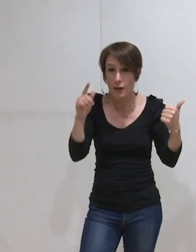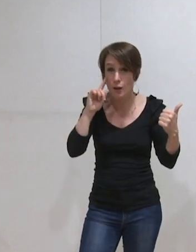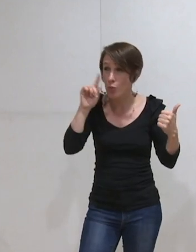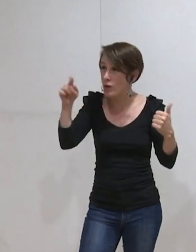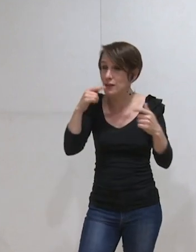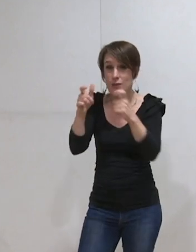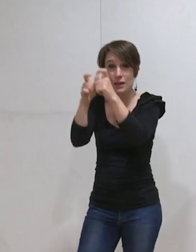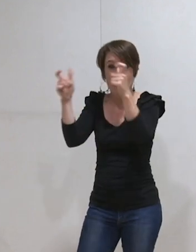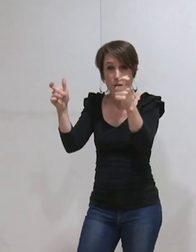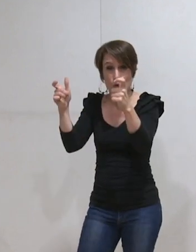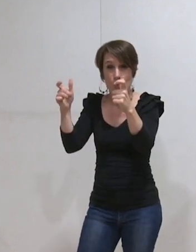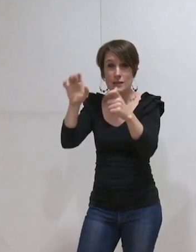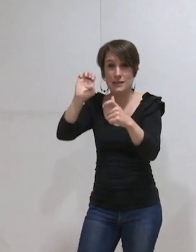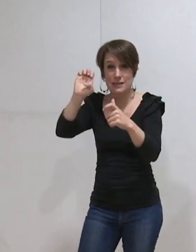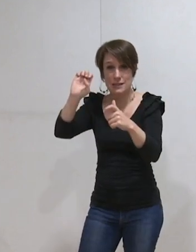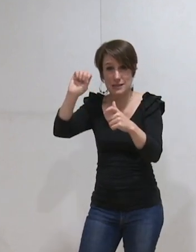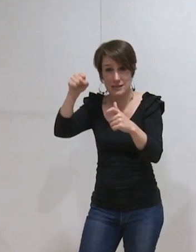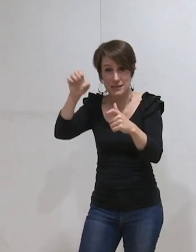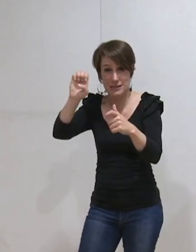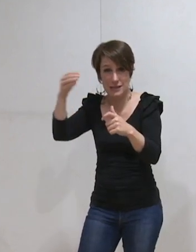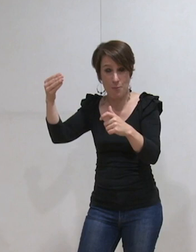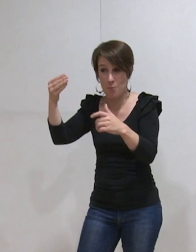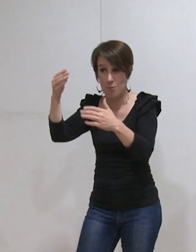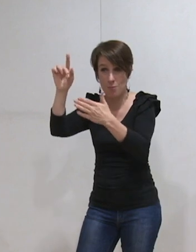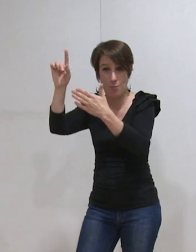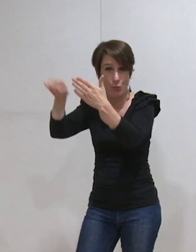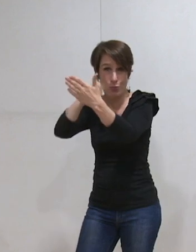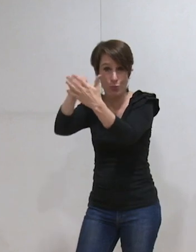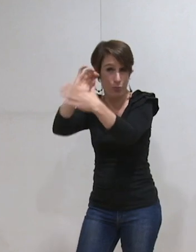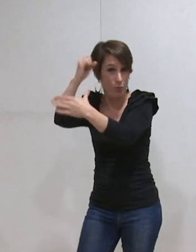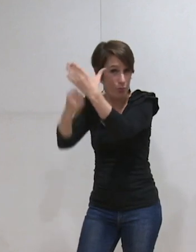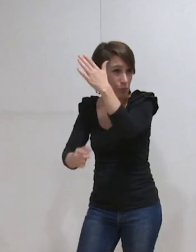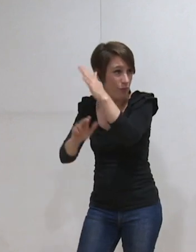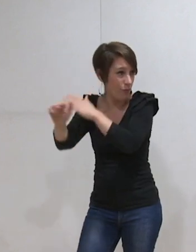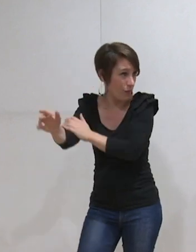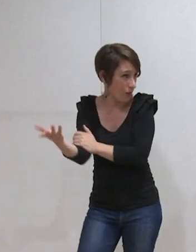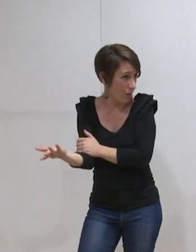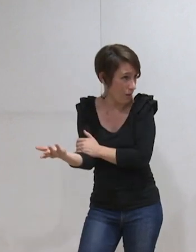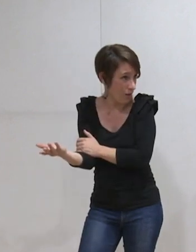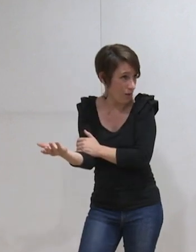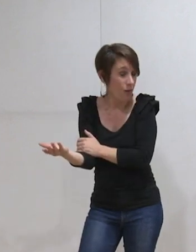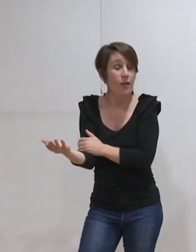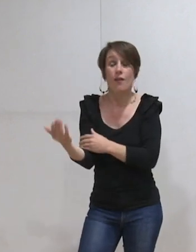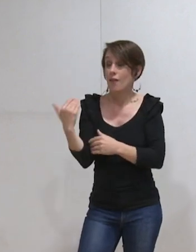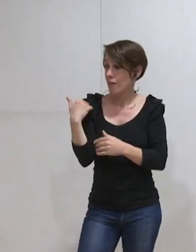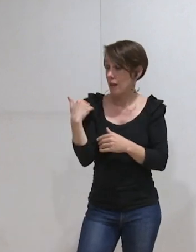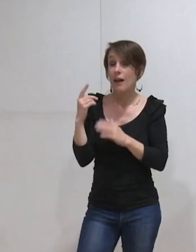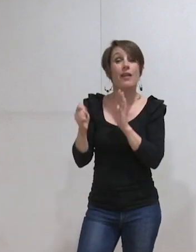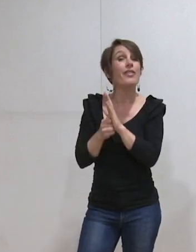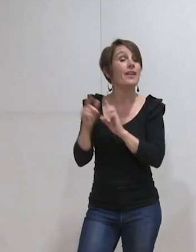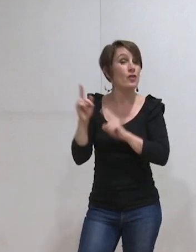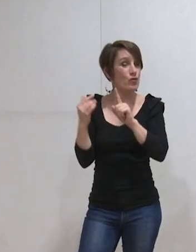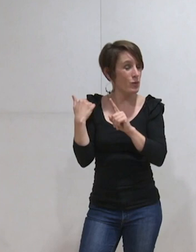société d'économie mixte et toujours lors de cette séance de juillet le président a été